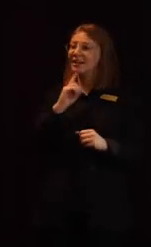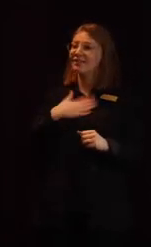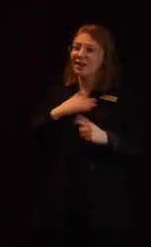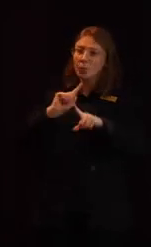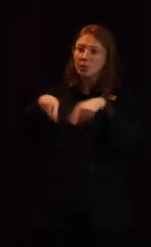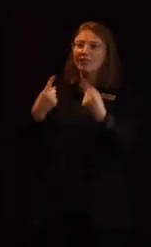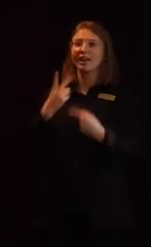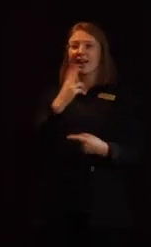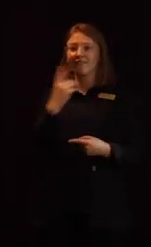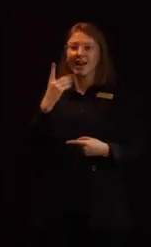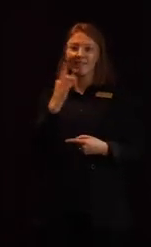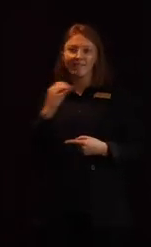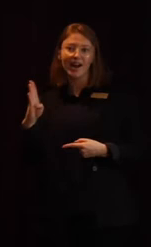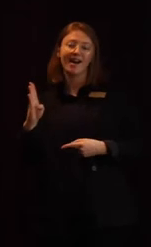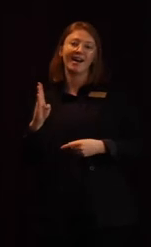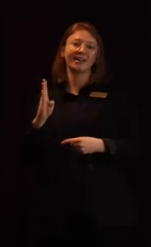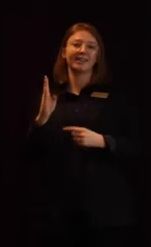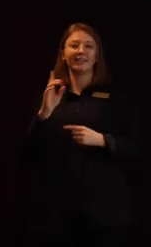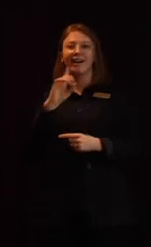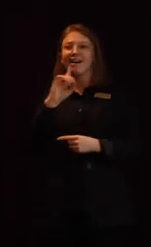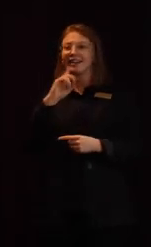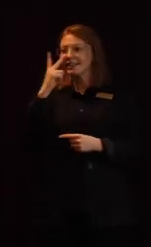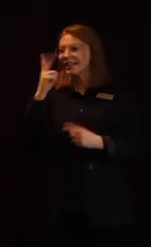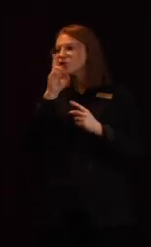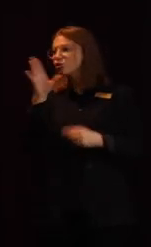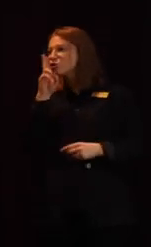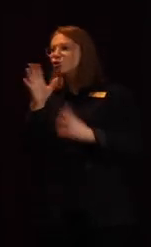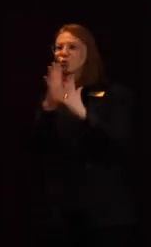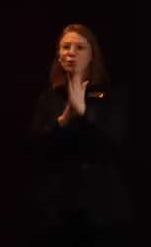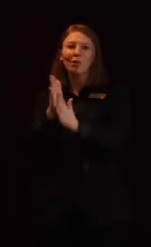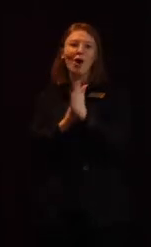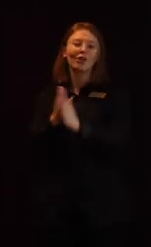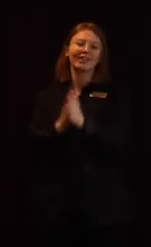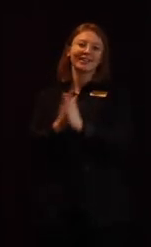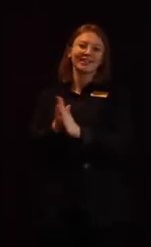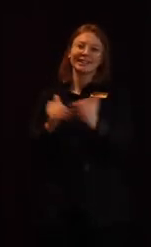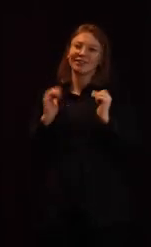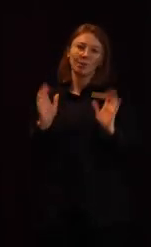tiden möter nya utmaningar, så är det klart att man hela tiden också måste försäkra att man gör mer.